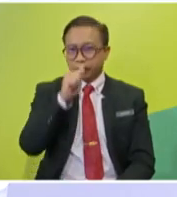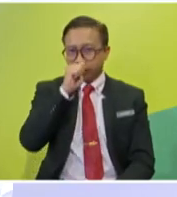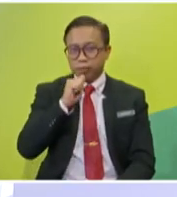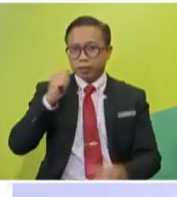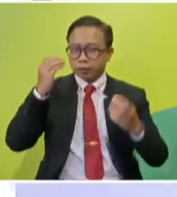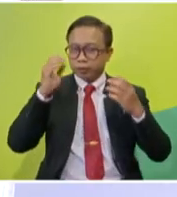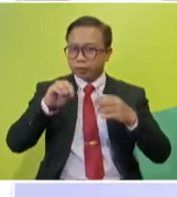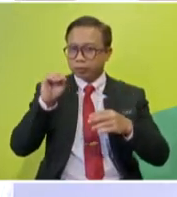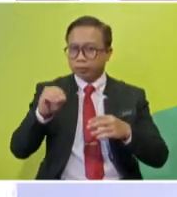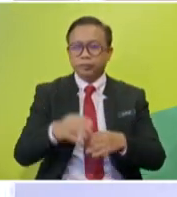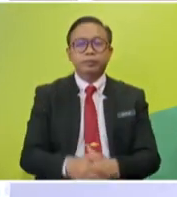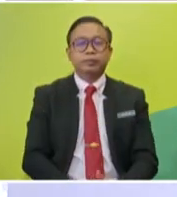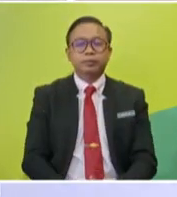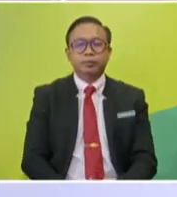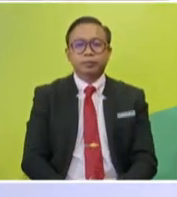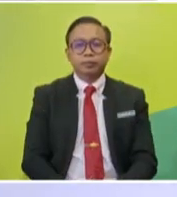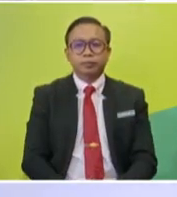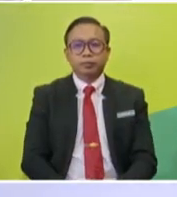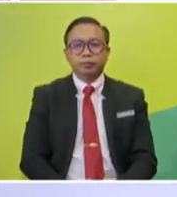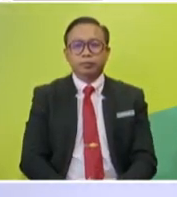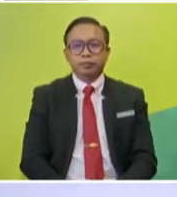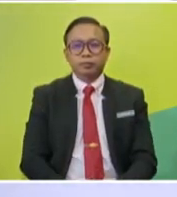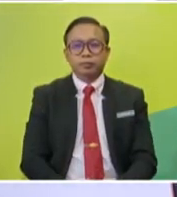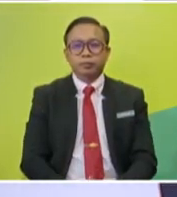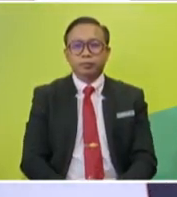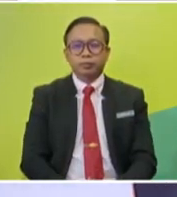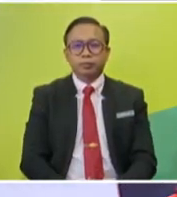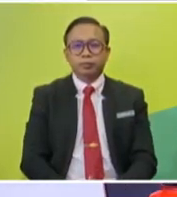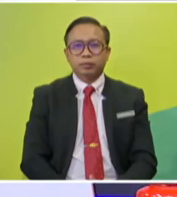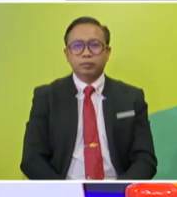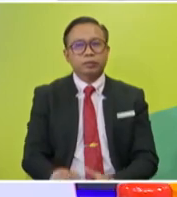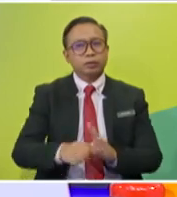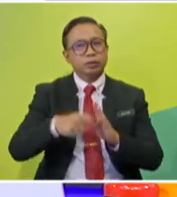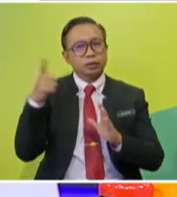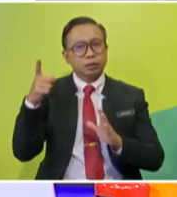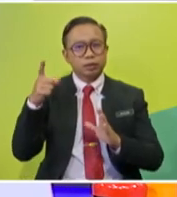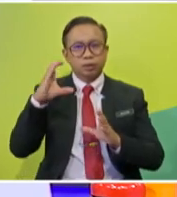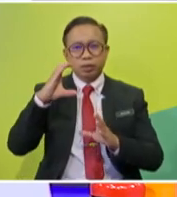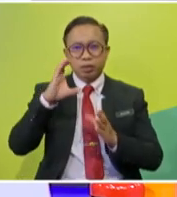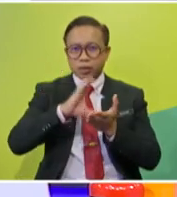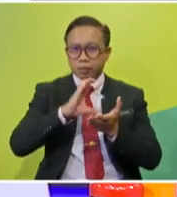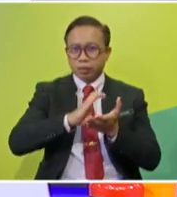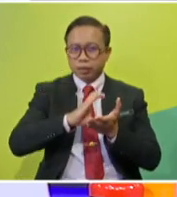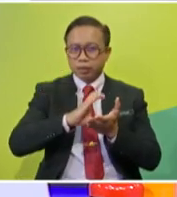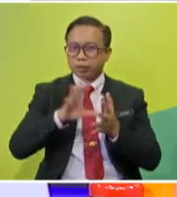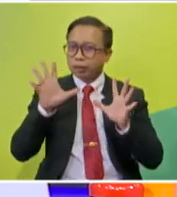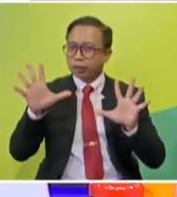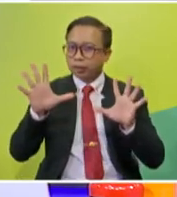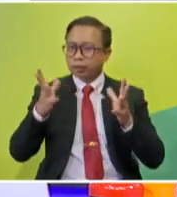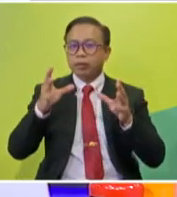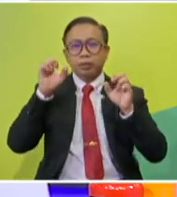hampir hampir kepada penghujungnya Oke selain dapat diucapkan tapak tangan